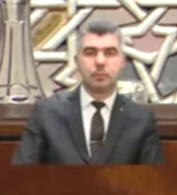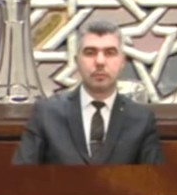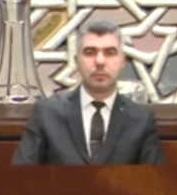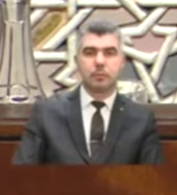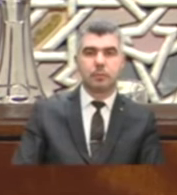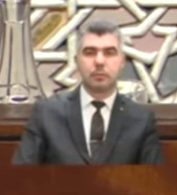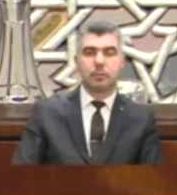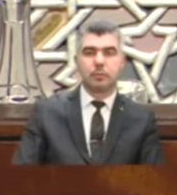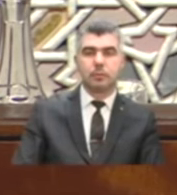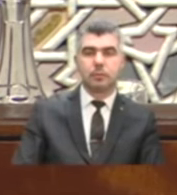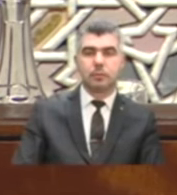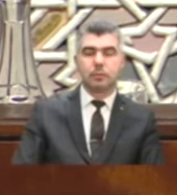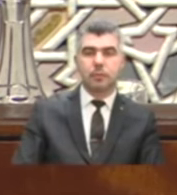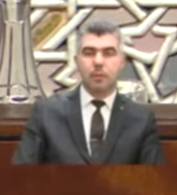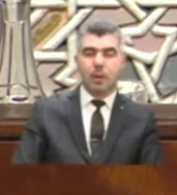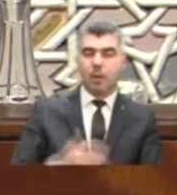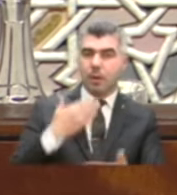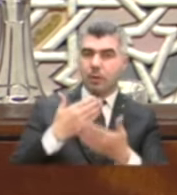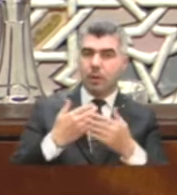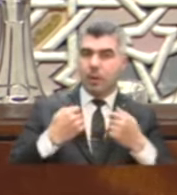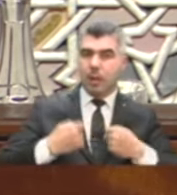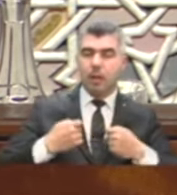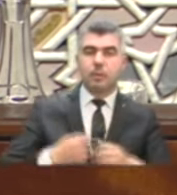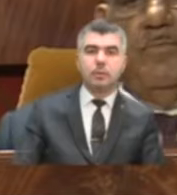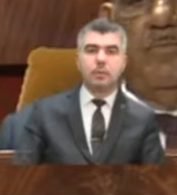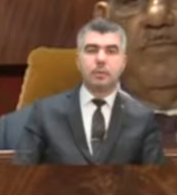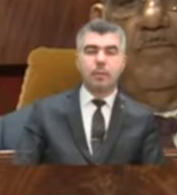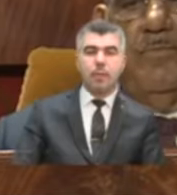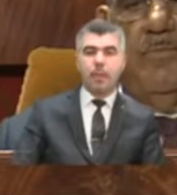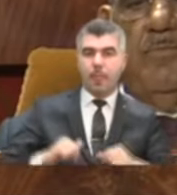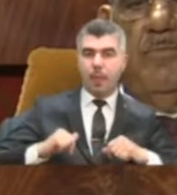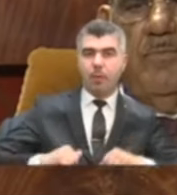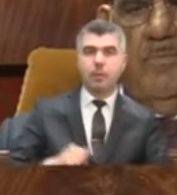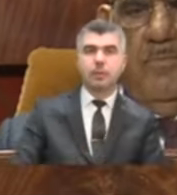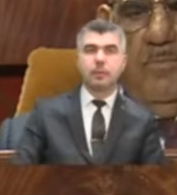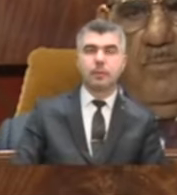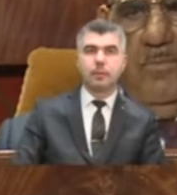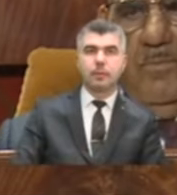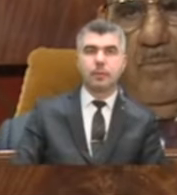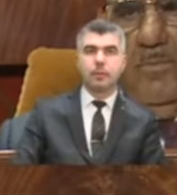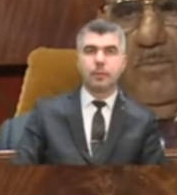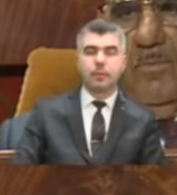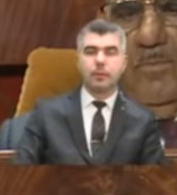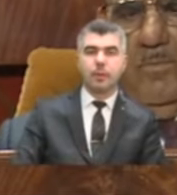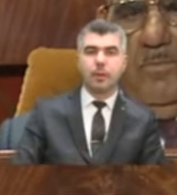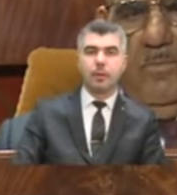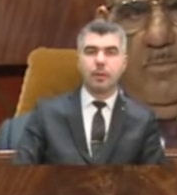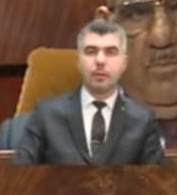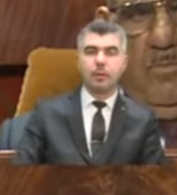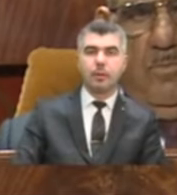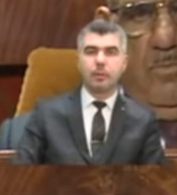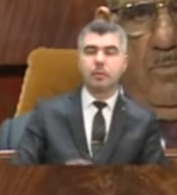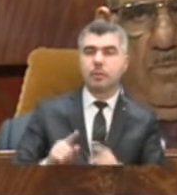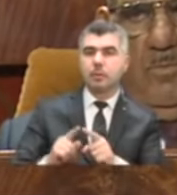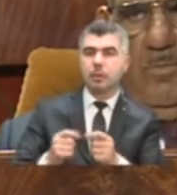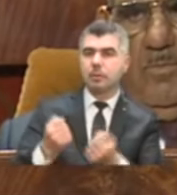تفضل السيد النائب. شكرا السيد الرئيس. السيد الوزير، عن النقل، نسائلكم عن النقل في